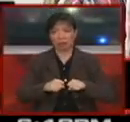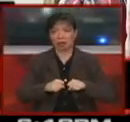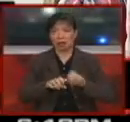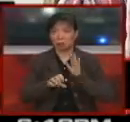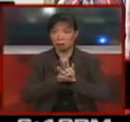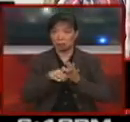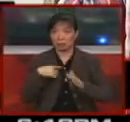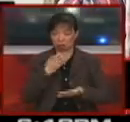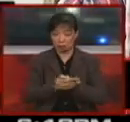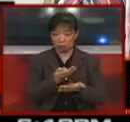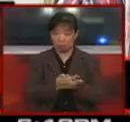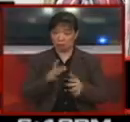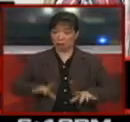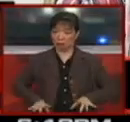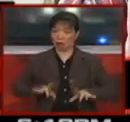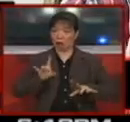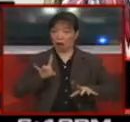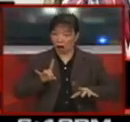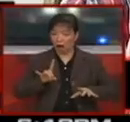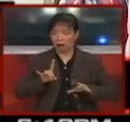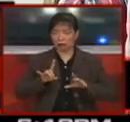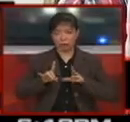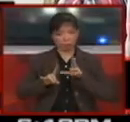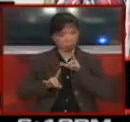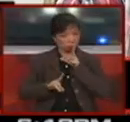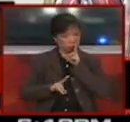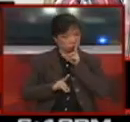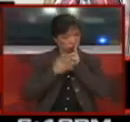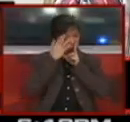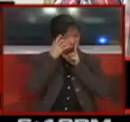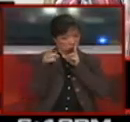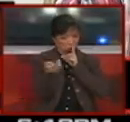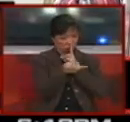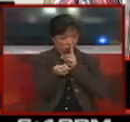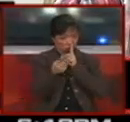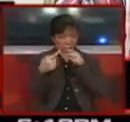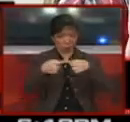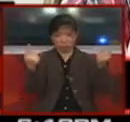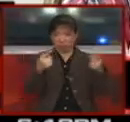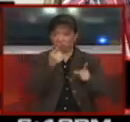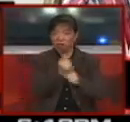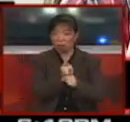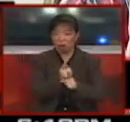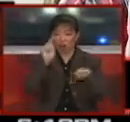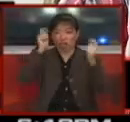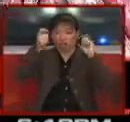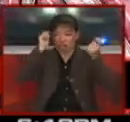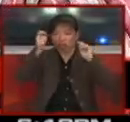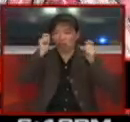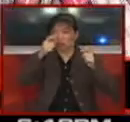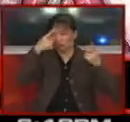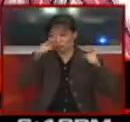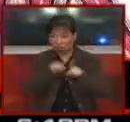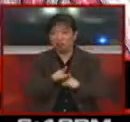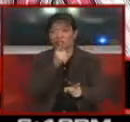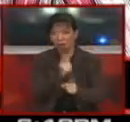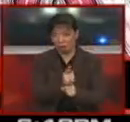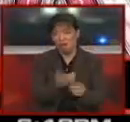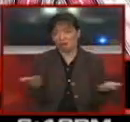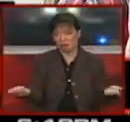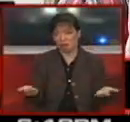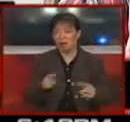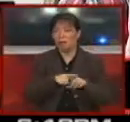investors, private investor, would help the government kung wala naman silang leeway to